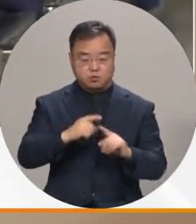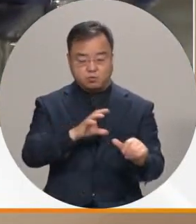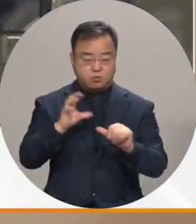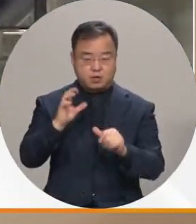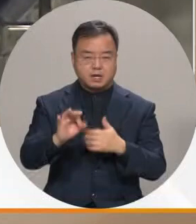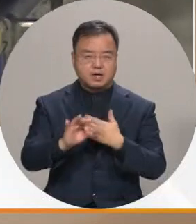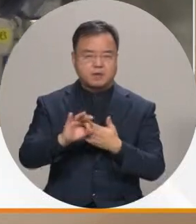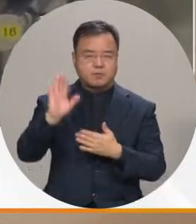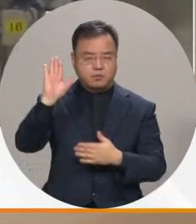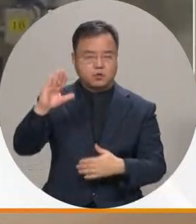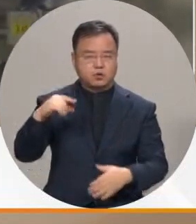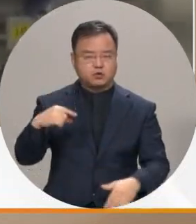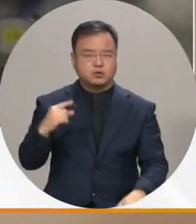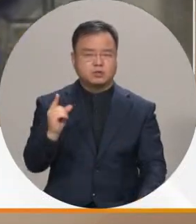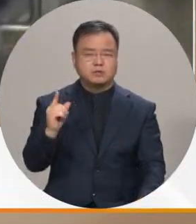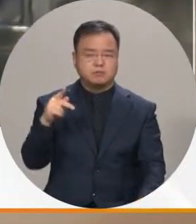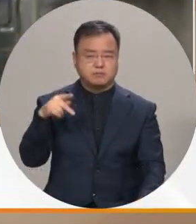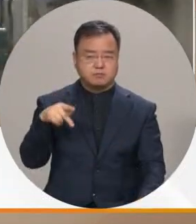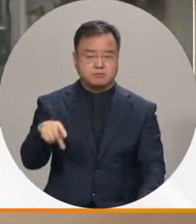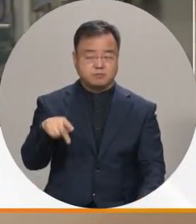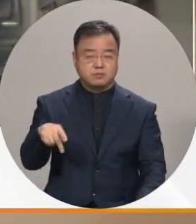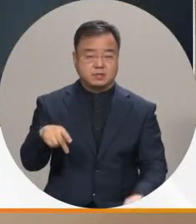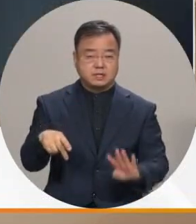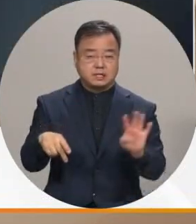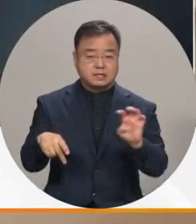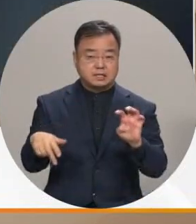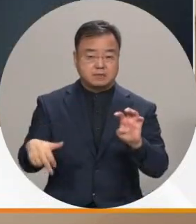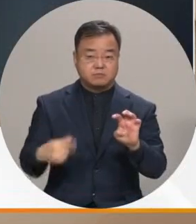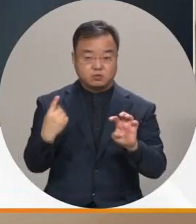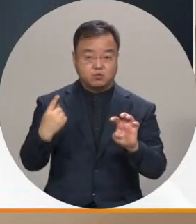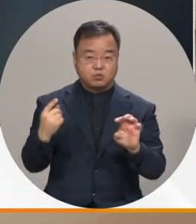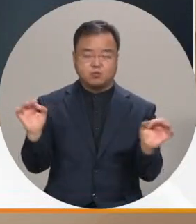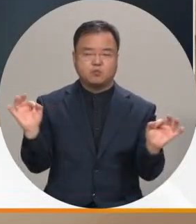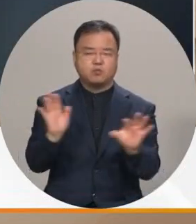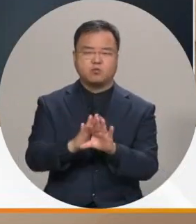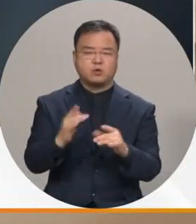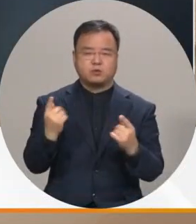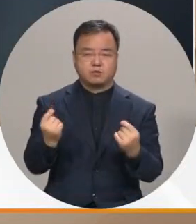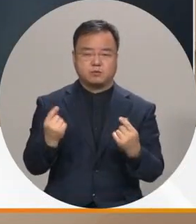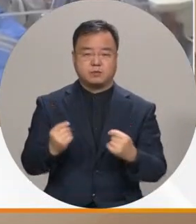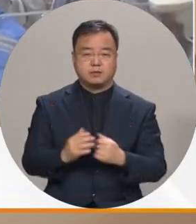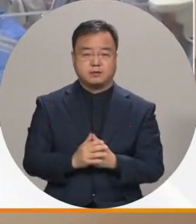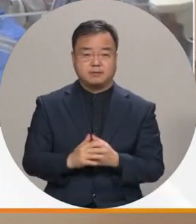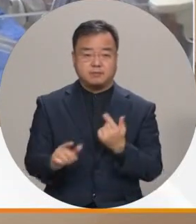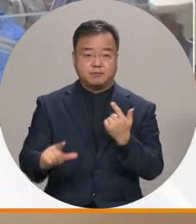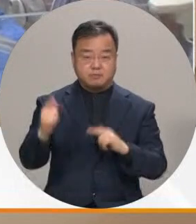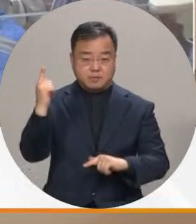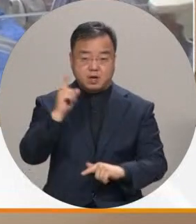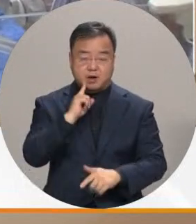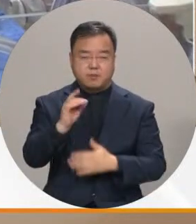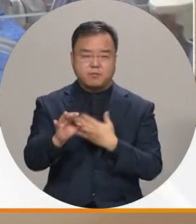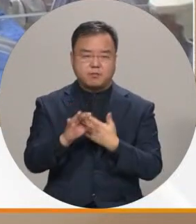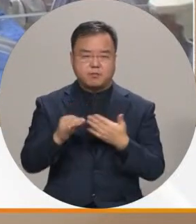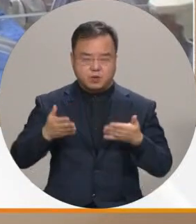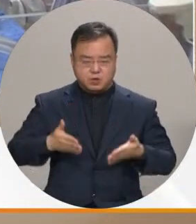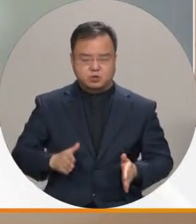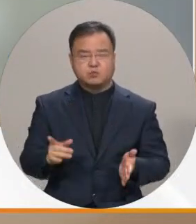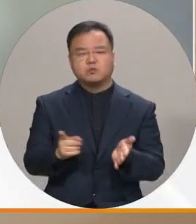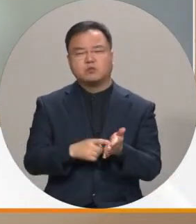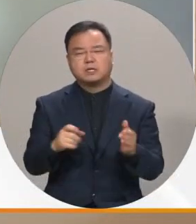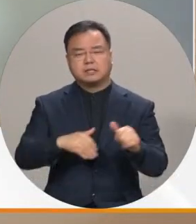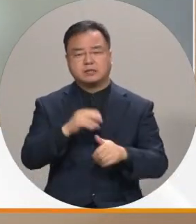가치가 한 40조원 정도 상실된다는 것이죠 그래서 반대로 얘기하면 저 출산 문제 해결하기 위해서 지금